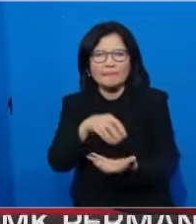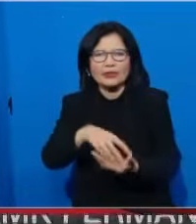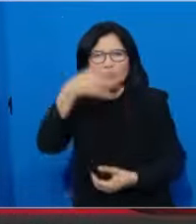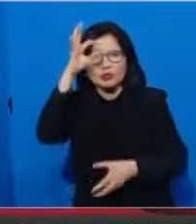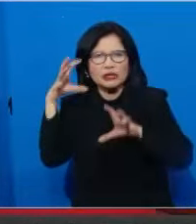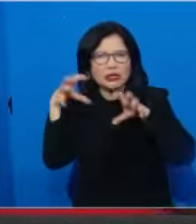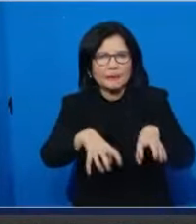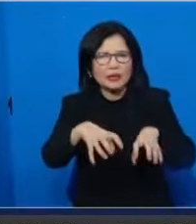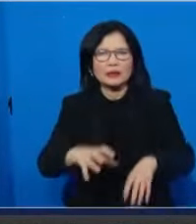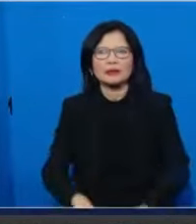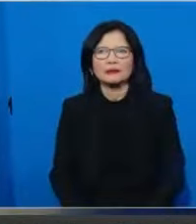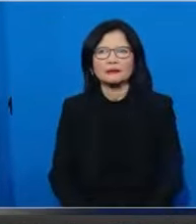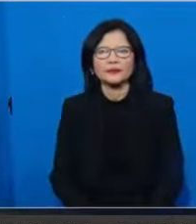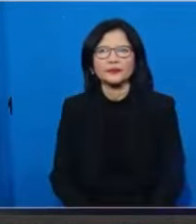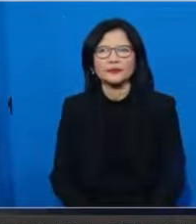polisi.